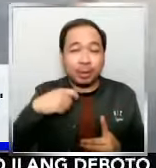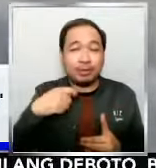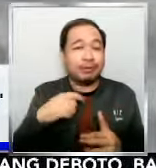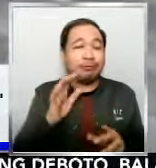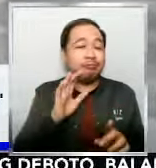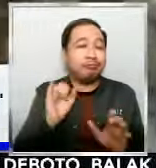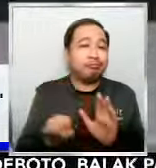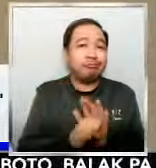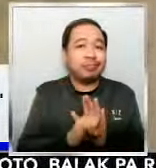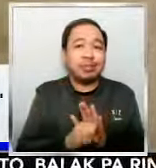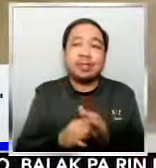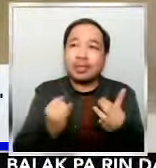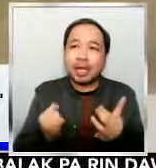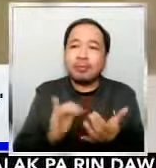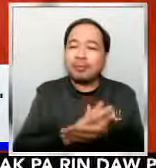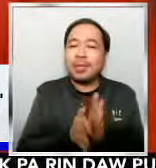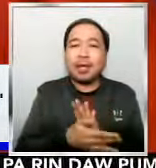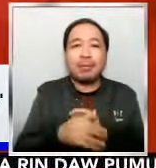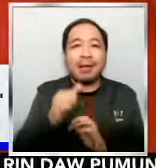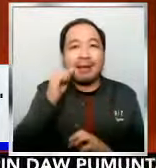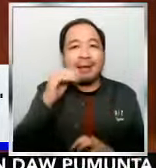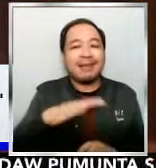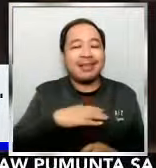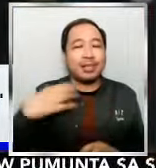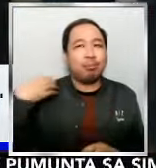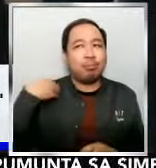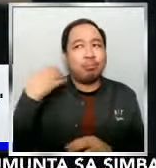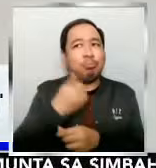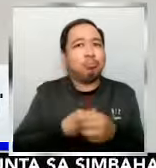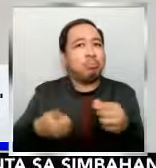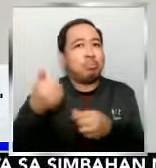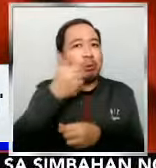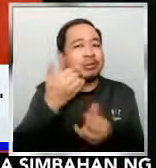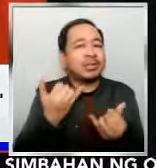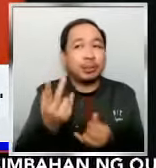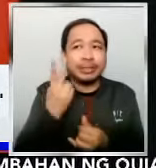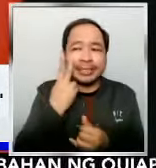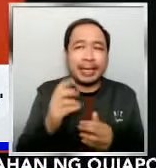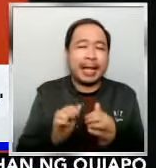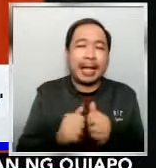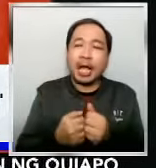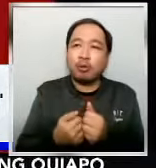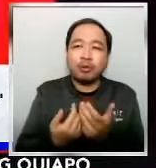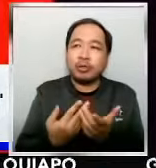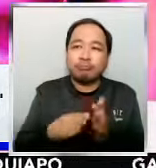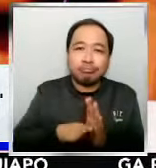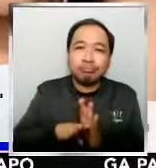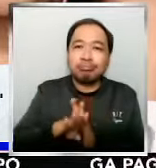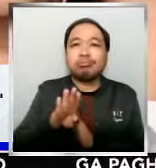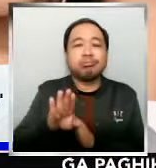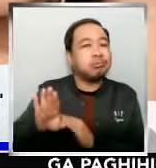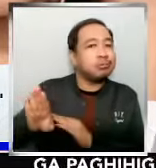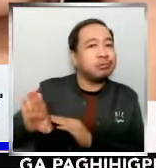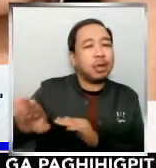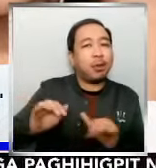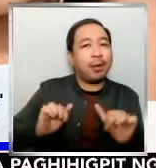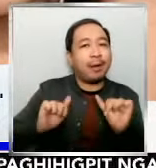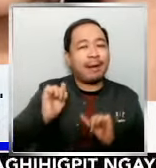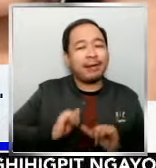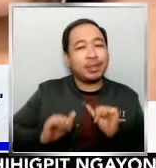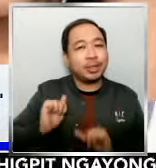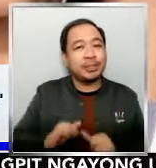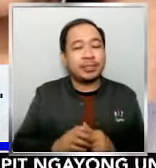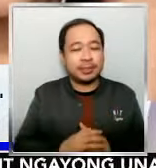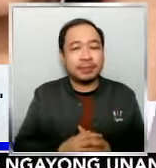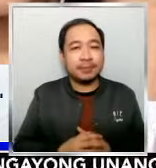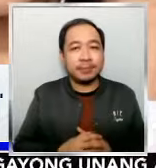lady boss. Makikita rin dito ang paglago ni Joe bilang isang aktres. This time talagang